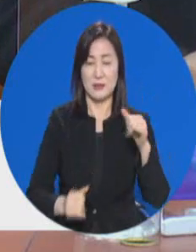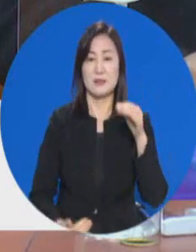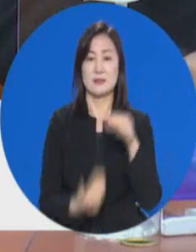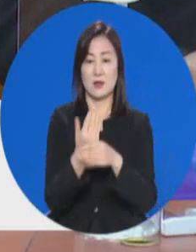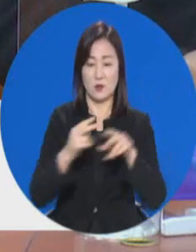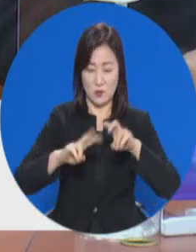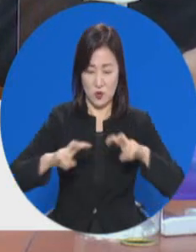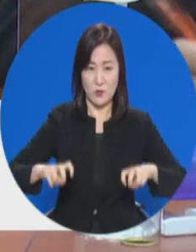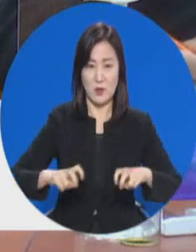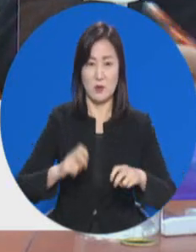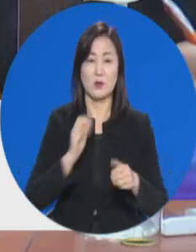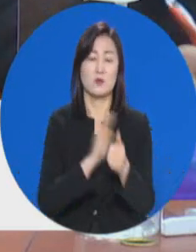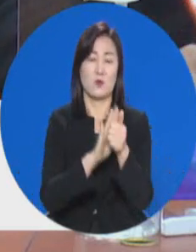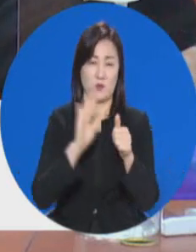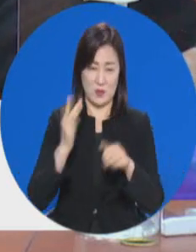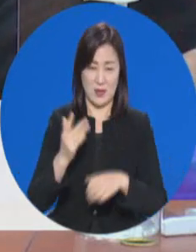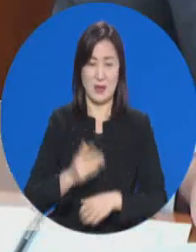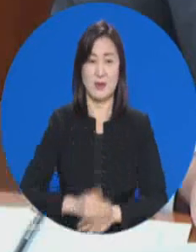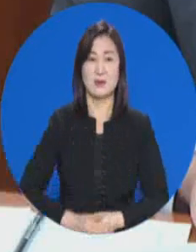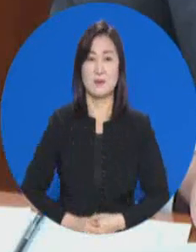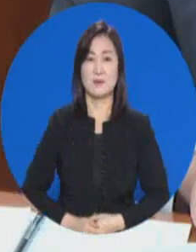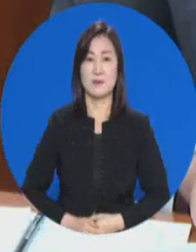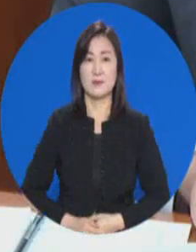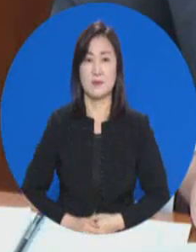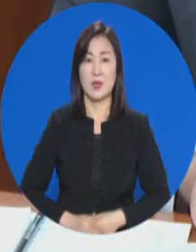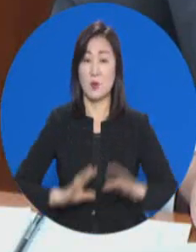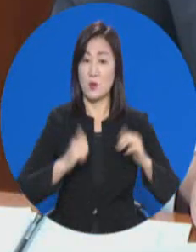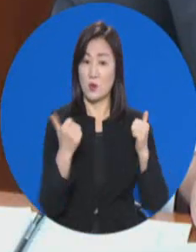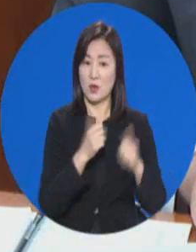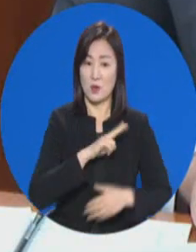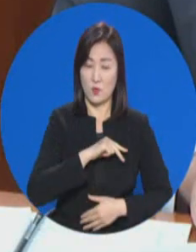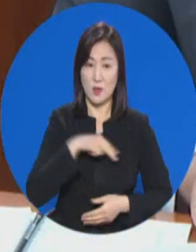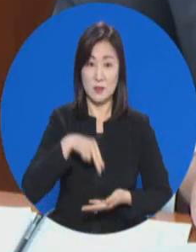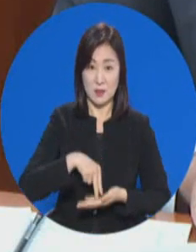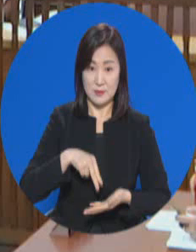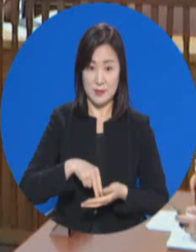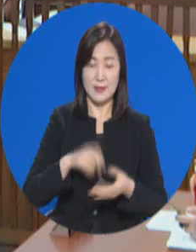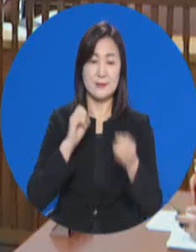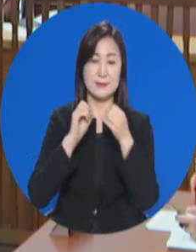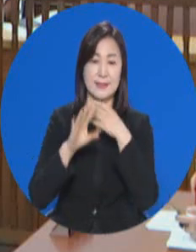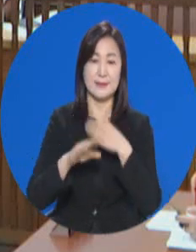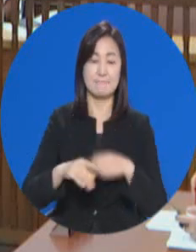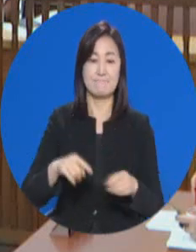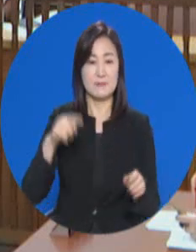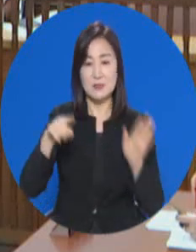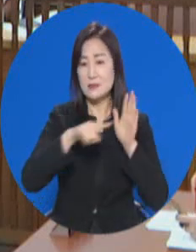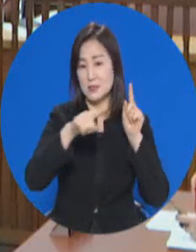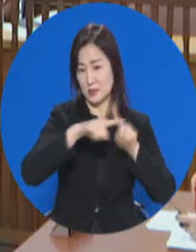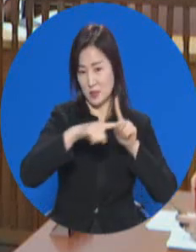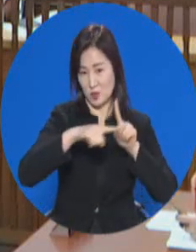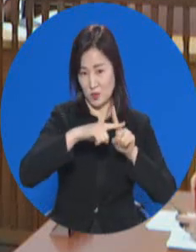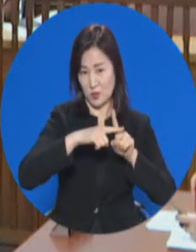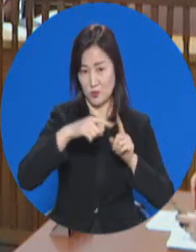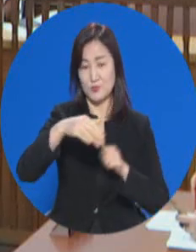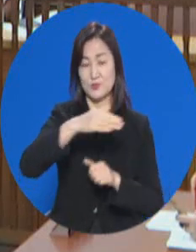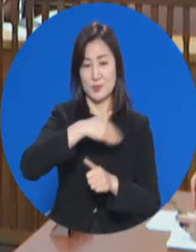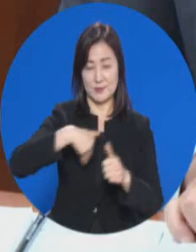사건을 규명하는 데 도움이 될 거라고 보여집니다. 국회의원들이 이에 화답하는 긍정적인 분위기로